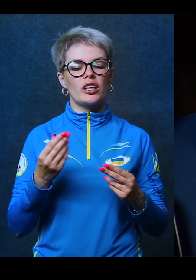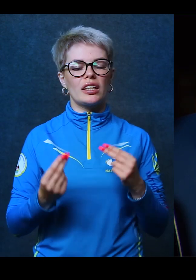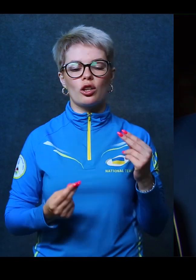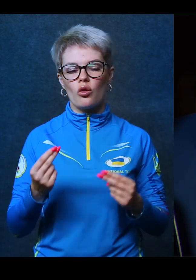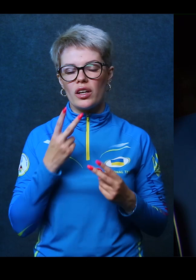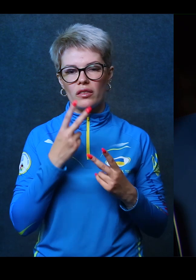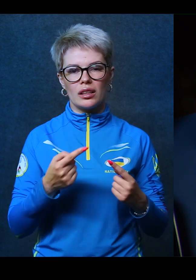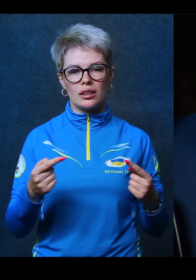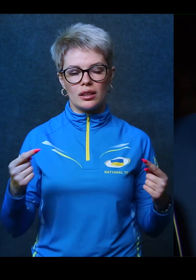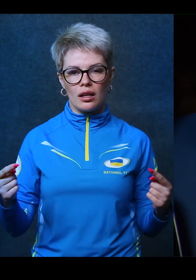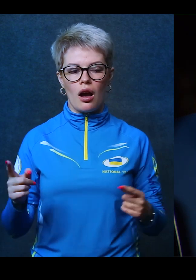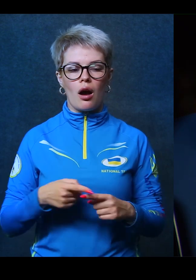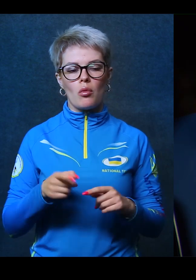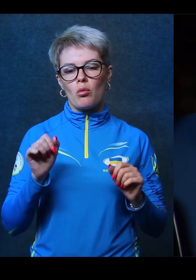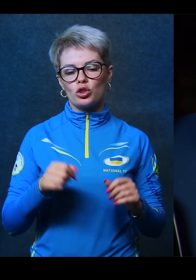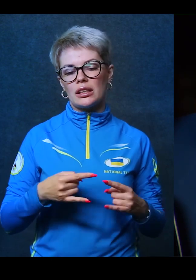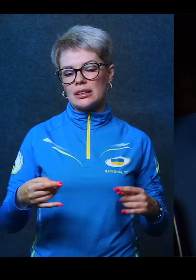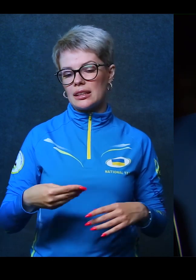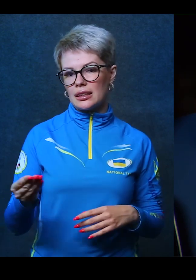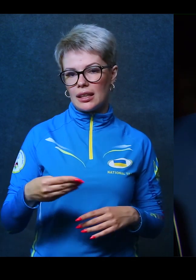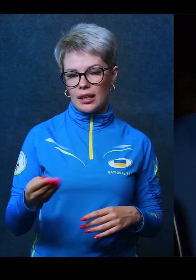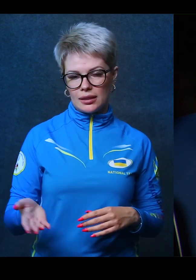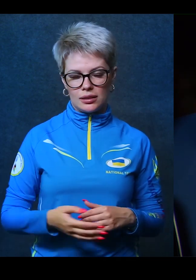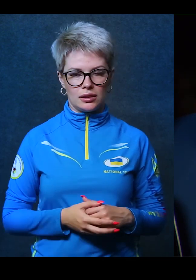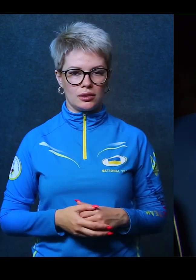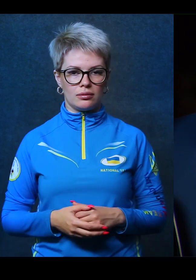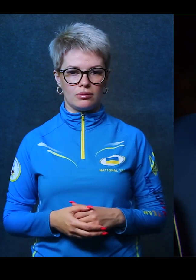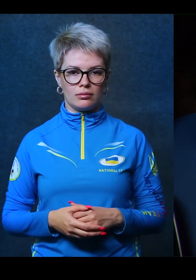ігрові види, або там можна настільний теніс.